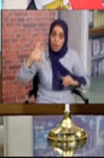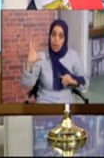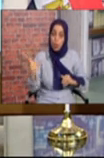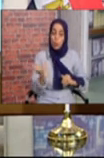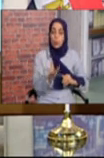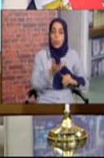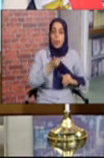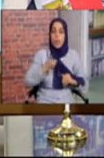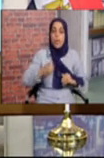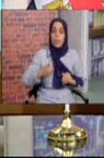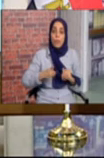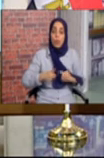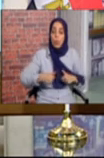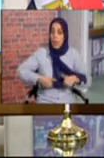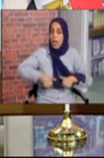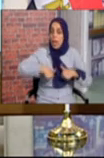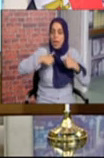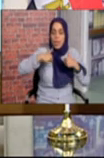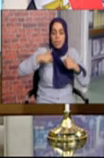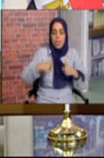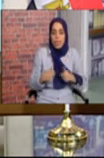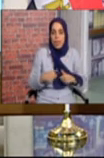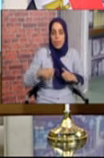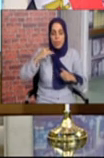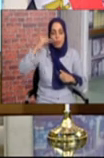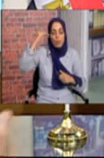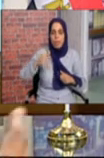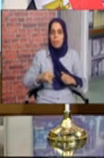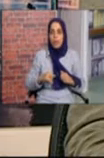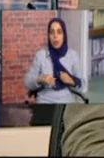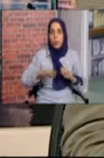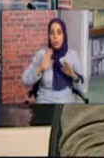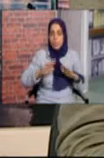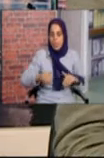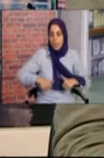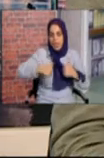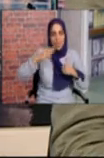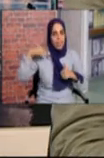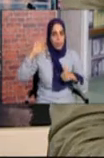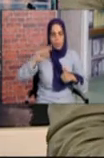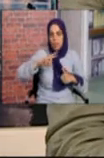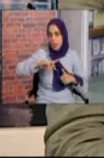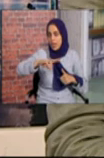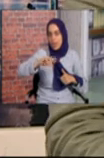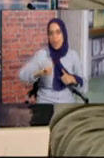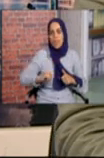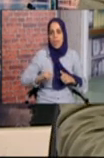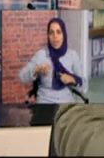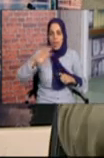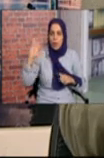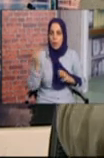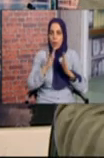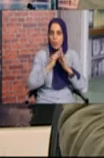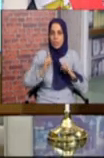هي يعني هتبقى ثمار المستقبل. صحيح صحيح. ودي الحياة الكريمة اللي سيادة الرئيس حريص. أيوة. وبيحرض المصريين طبعاً على